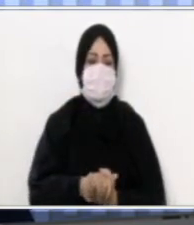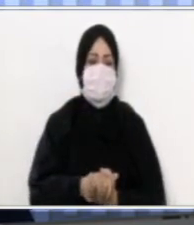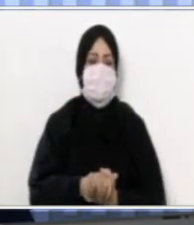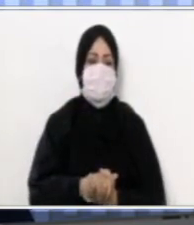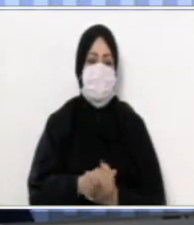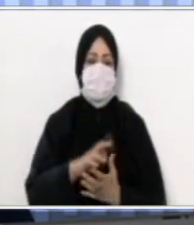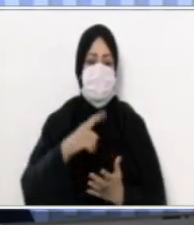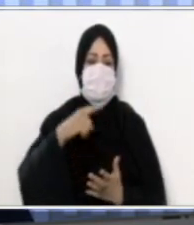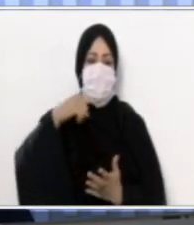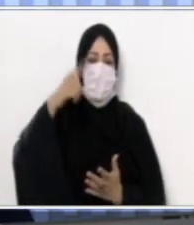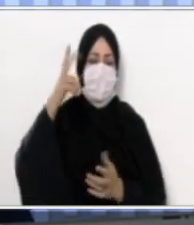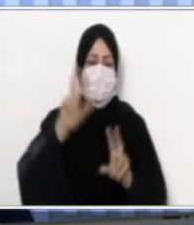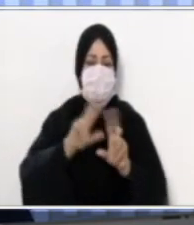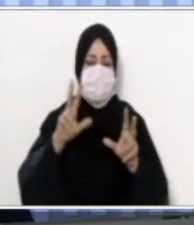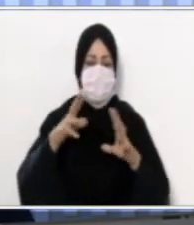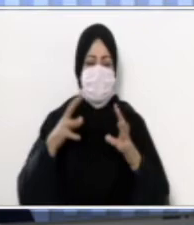وعطيتنا قصة. نعم